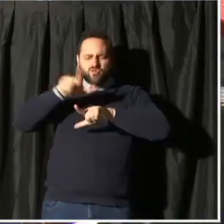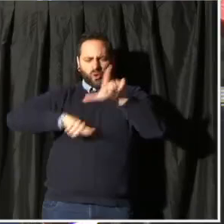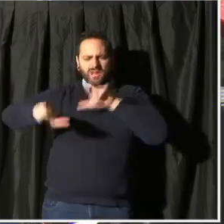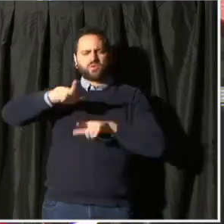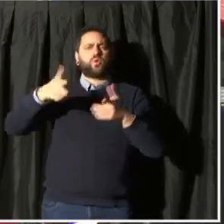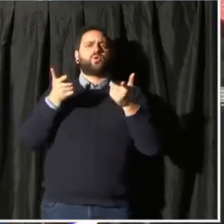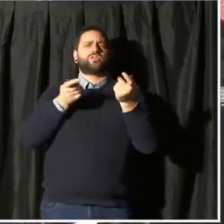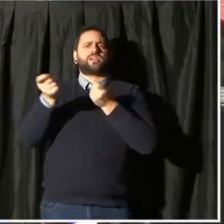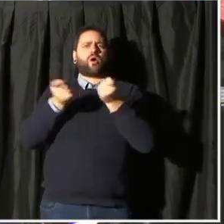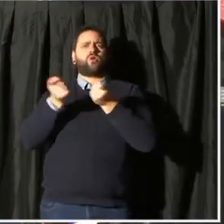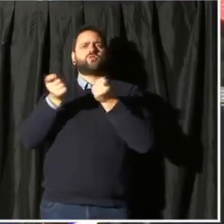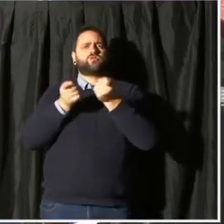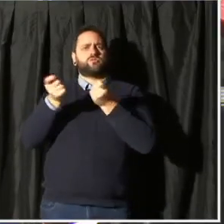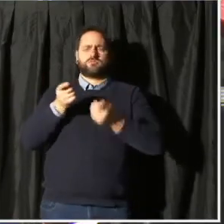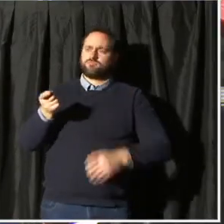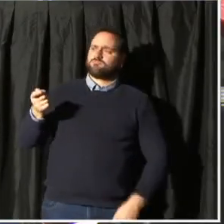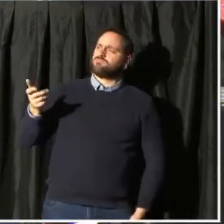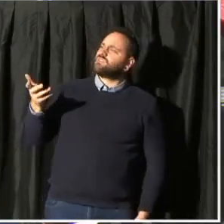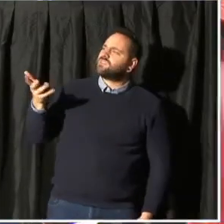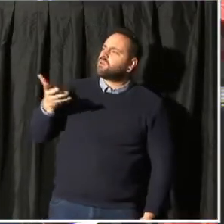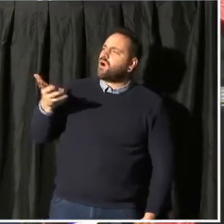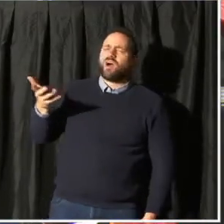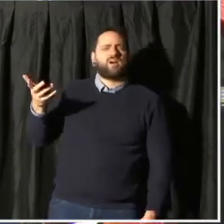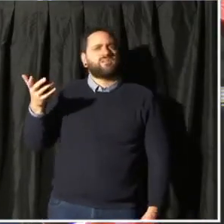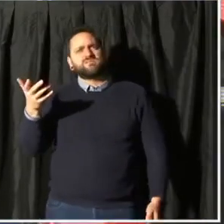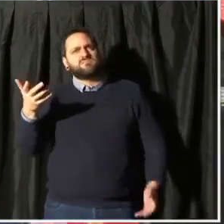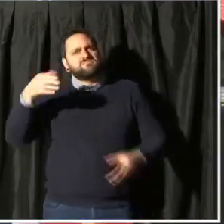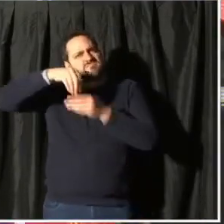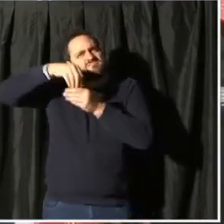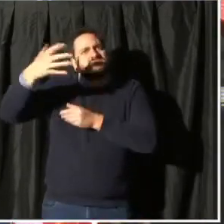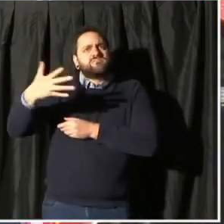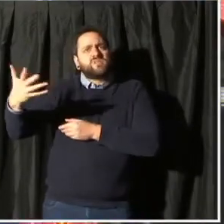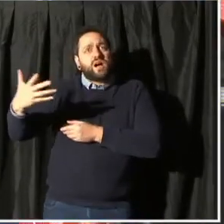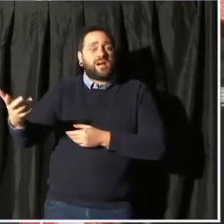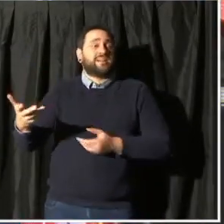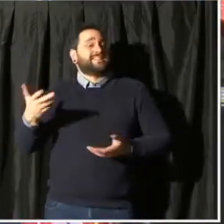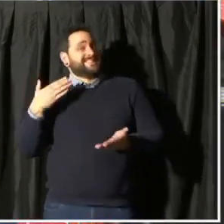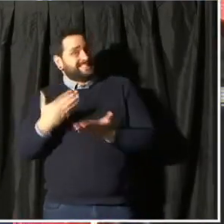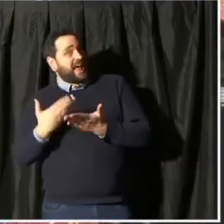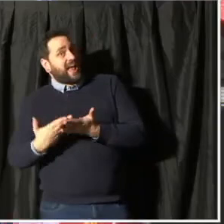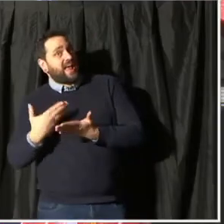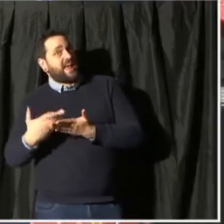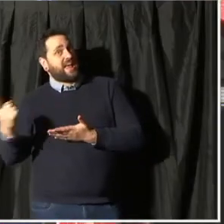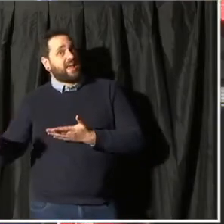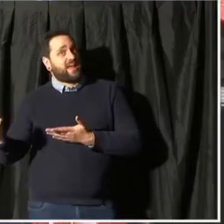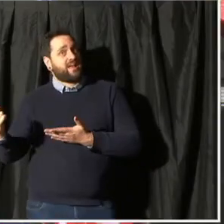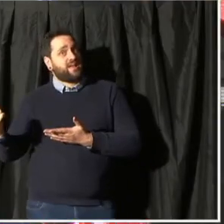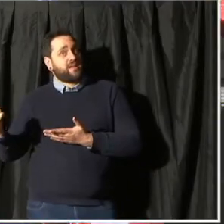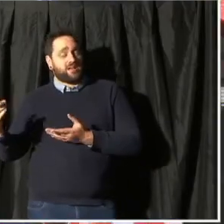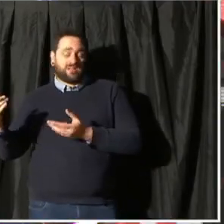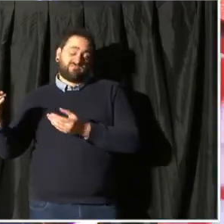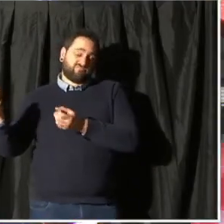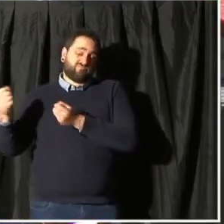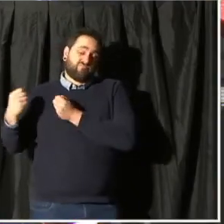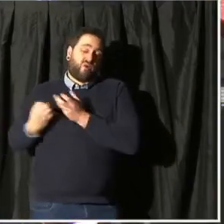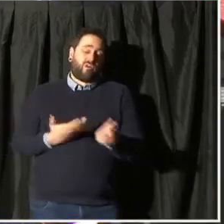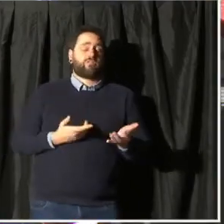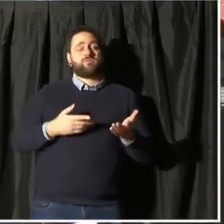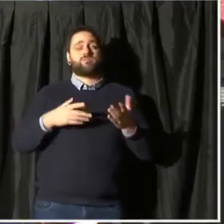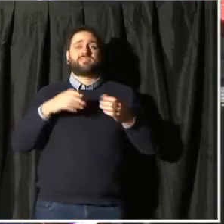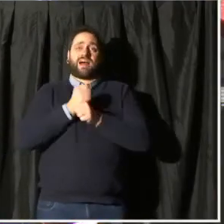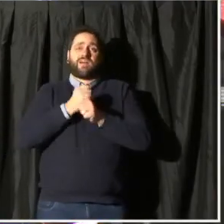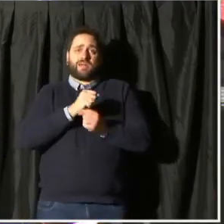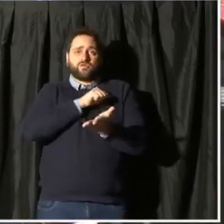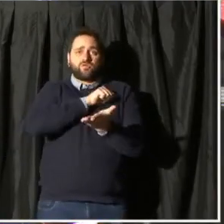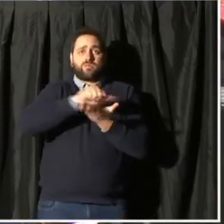que ce plan de location-gérance qu'est-ce que ça produit comme effet et ben c'est sa main des suppressions d'emplois on est déjà